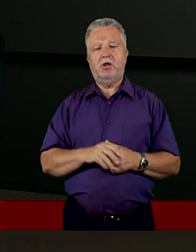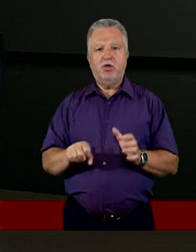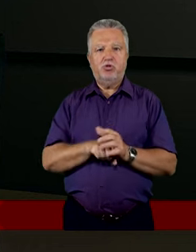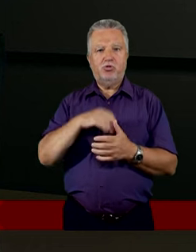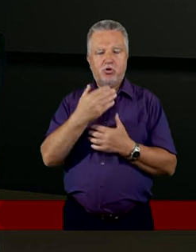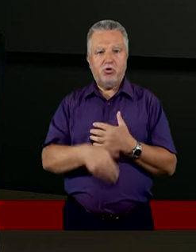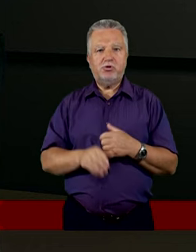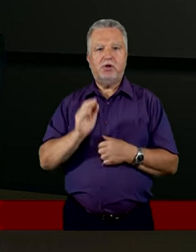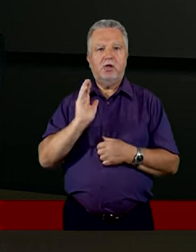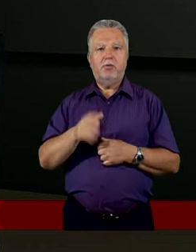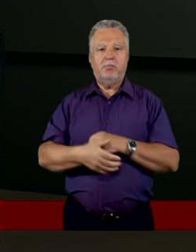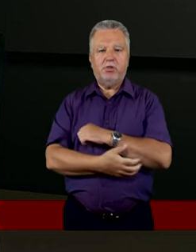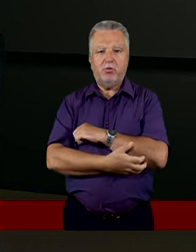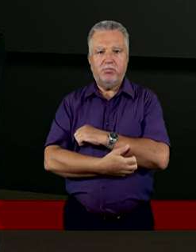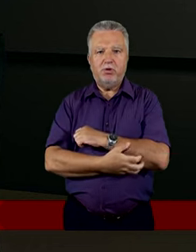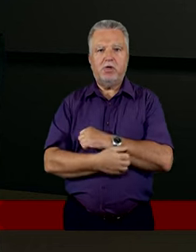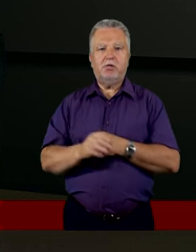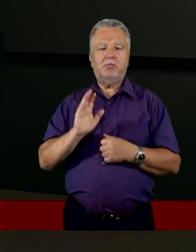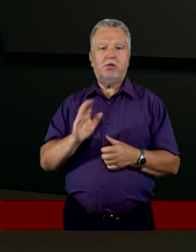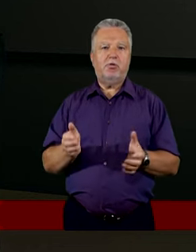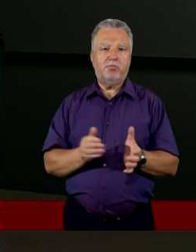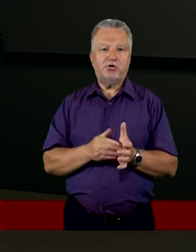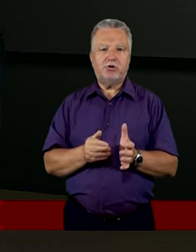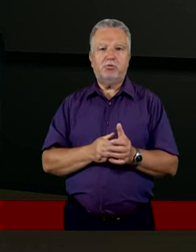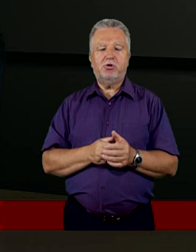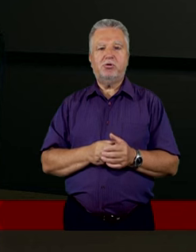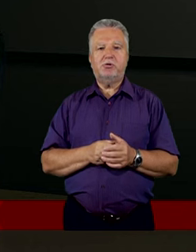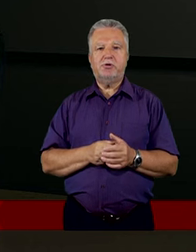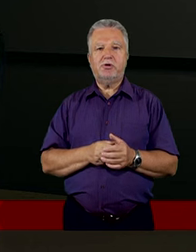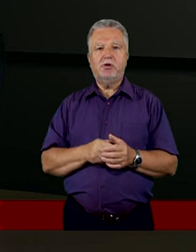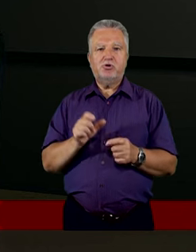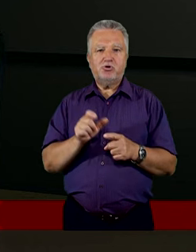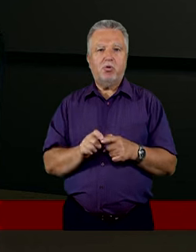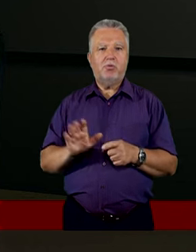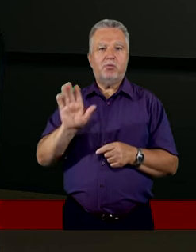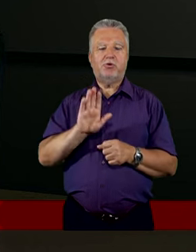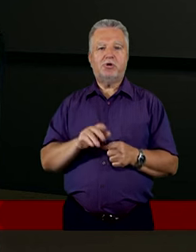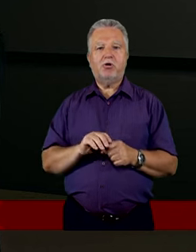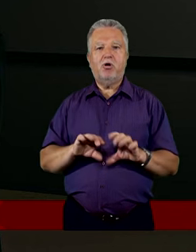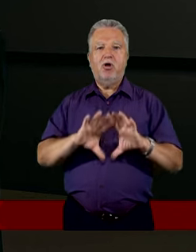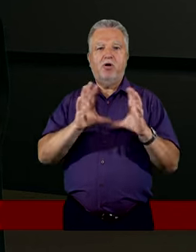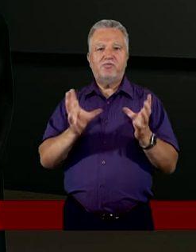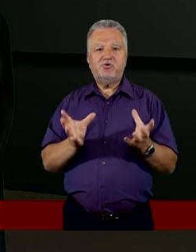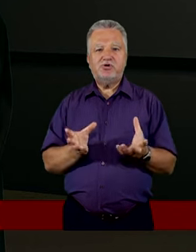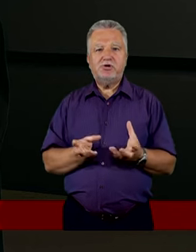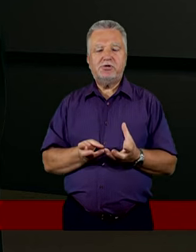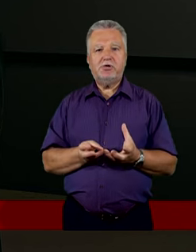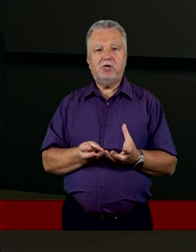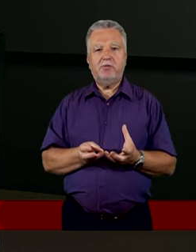będzie. Będą ludzie biedni, będą ludzie potrzebujący tego Słowa Bożego.